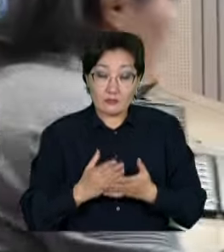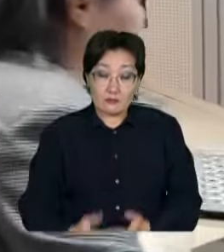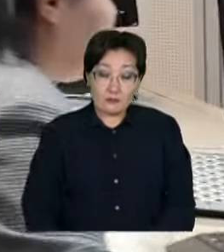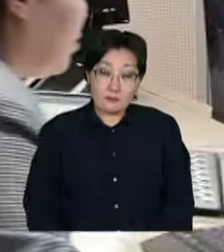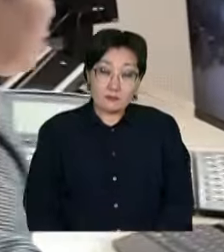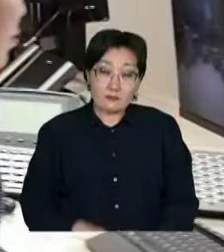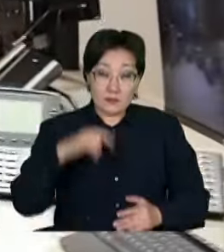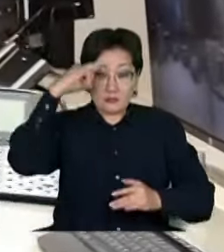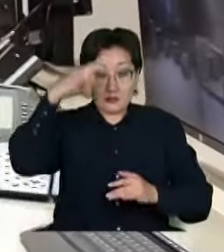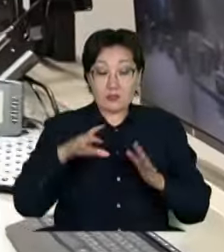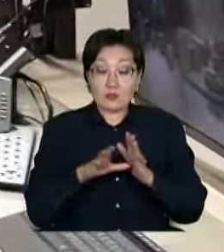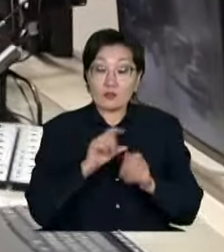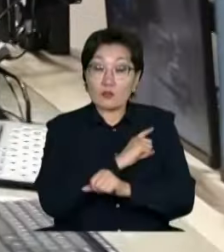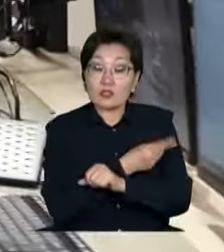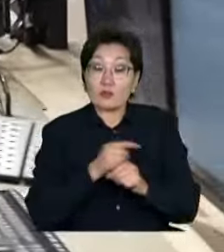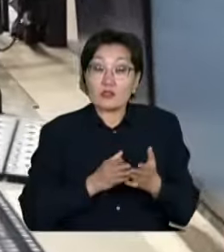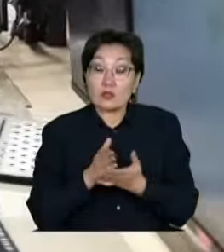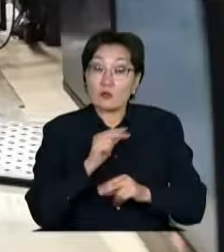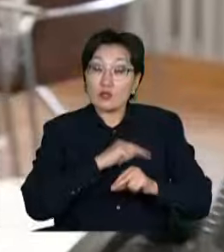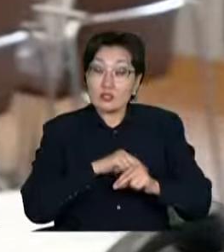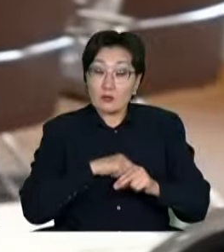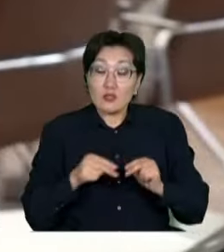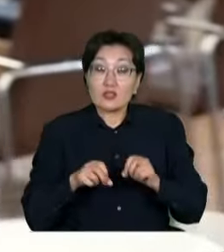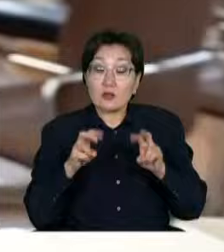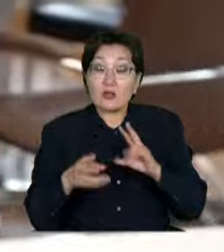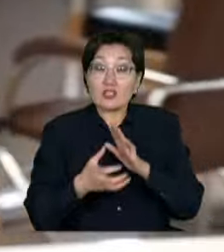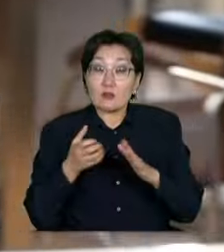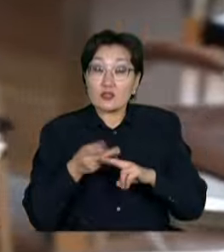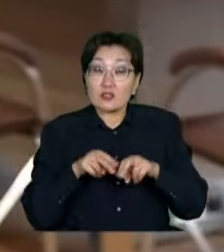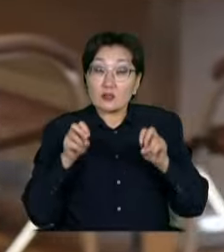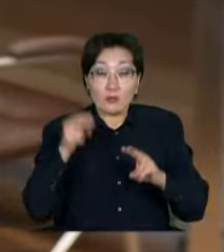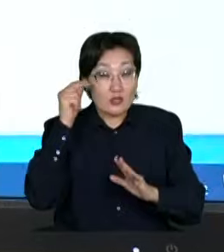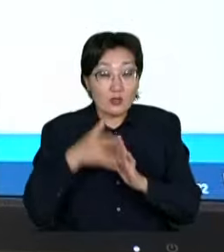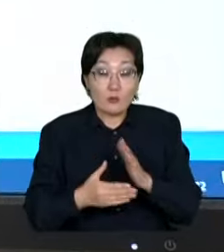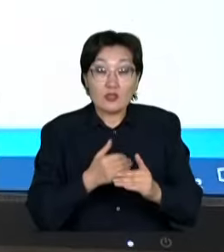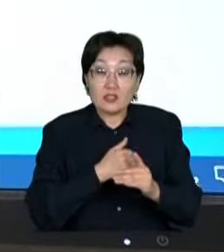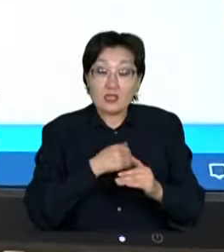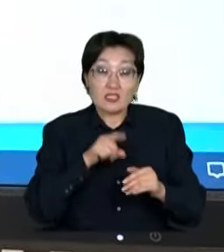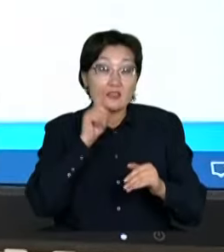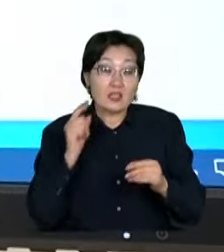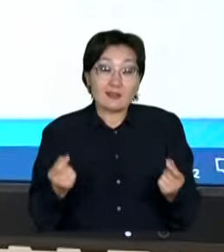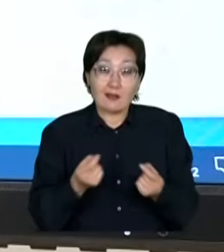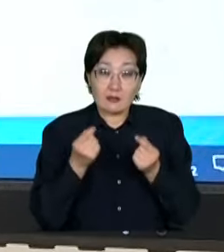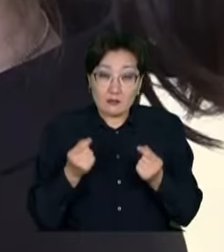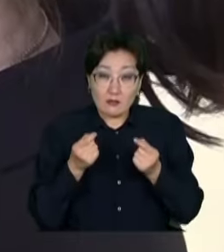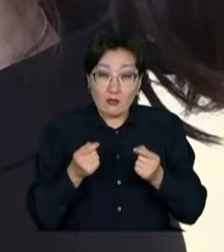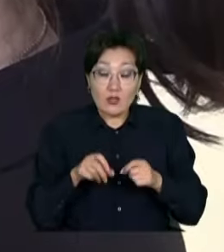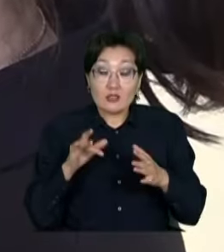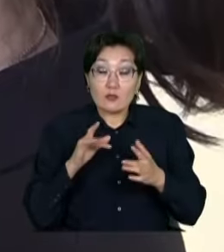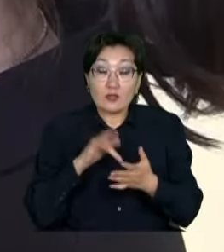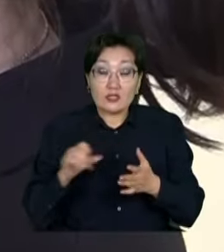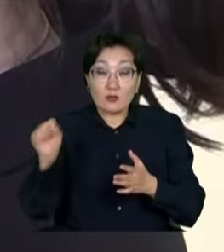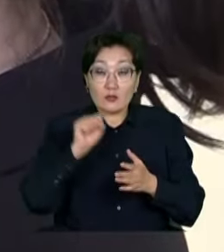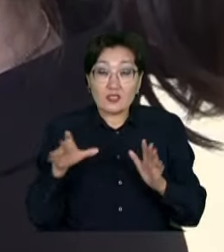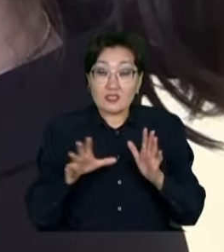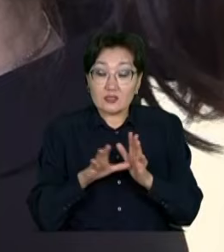береді. Қазақстанда электр энергетика саласында жұмыс істейтіндер тапшы. Аталған мамандықты меңгеріп шыққысы келетін жастар азайып барады екен. Орталық Азия